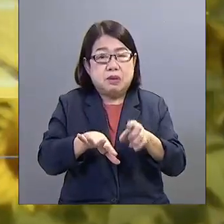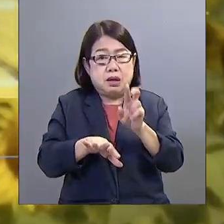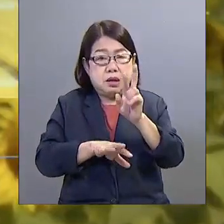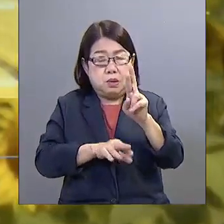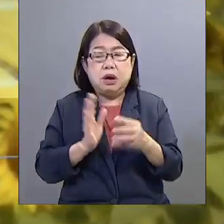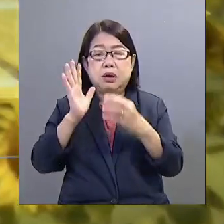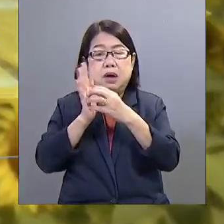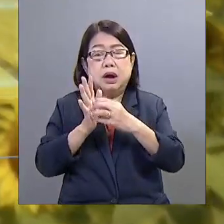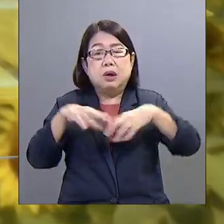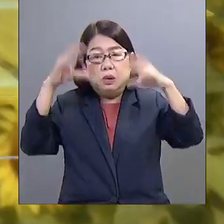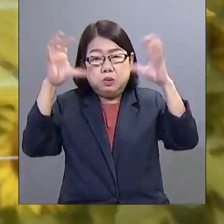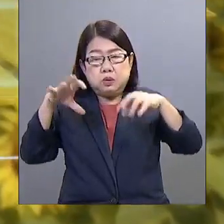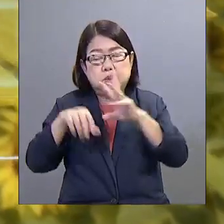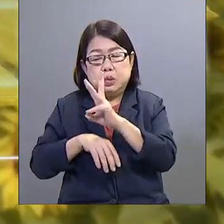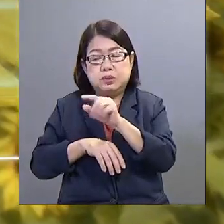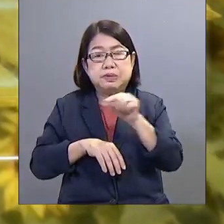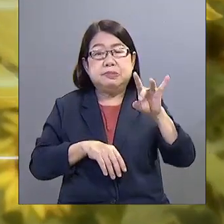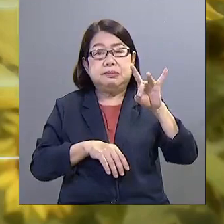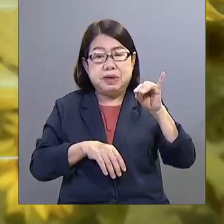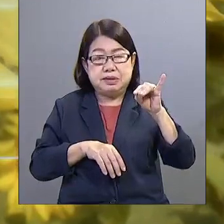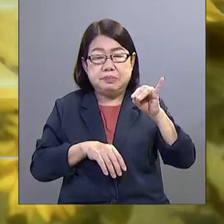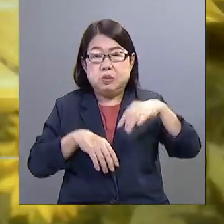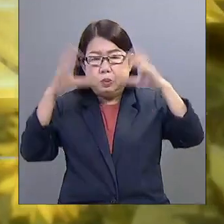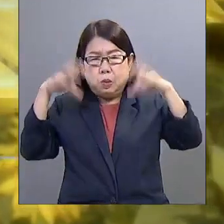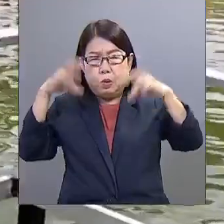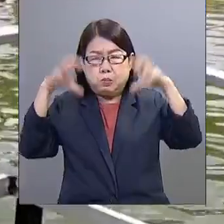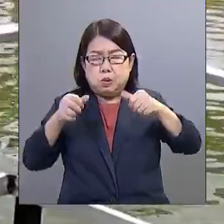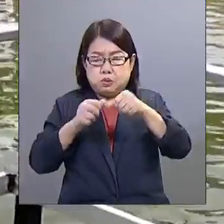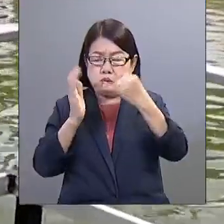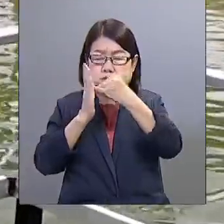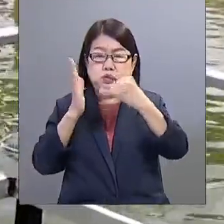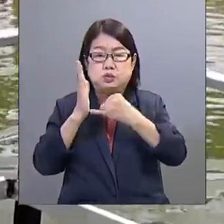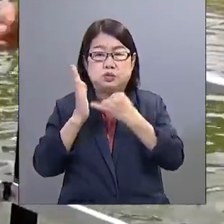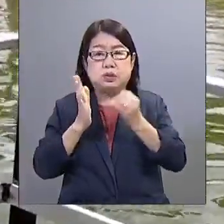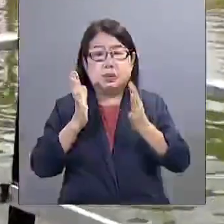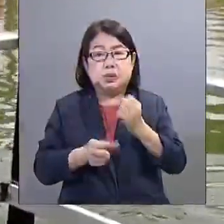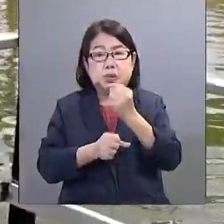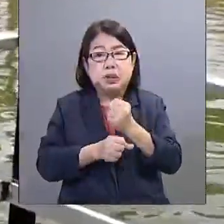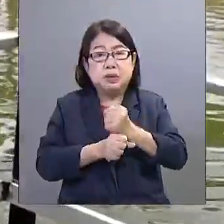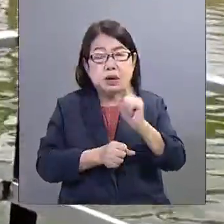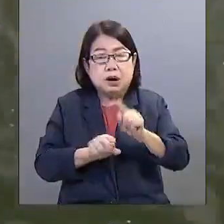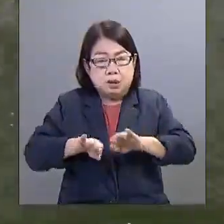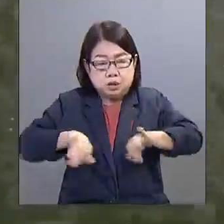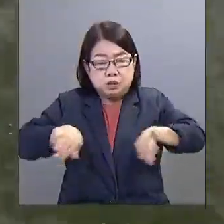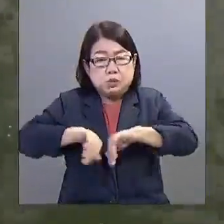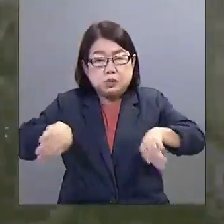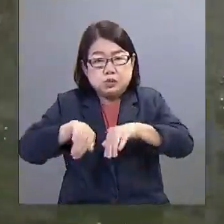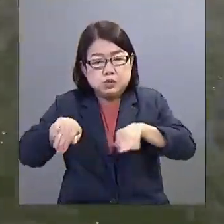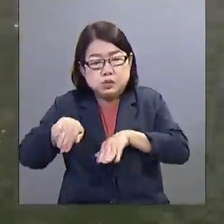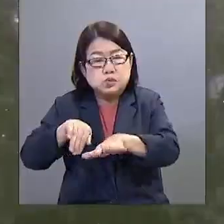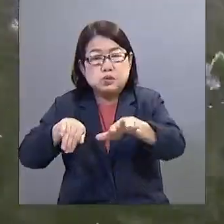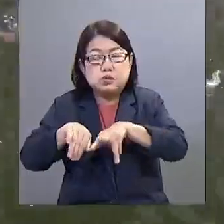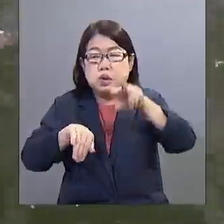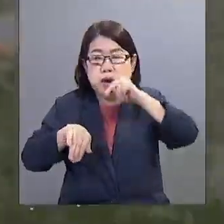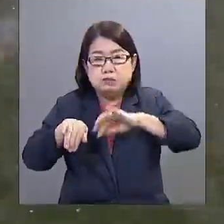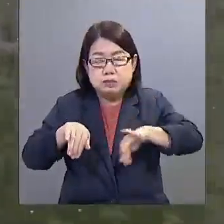มีฝนฟาขนอง 60-80% ของพ้นที่และมฝนตกหนกบางแห่งเกษรรกรควทาทระบายน้ำออกจากพนที่การเกษรร สำหรบ